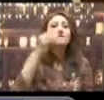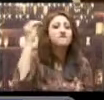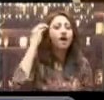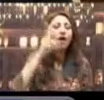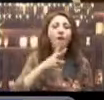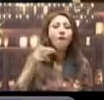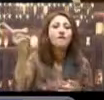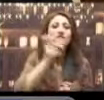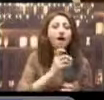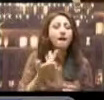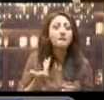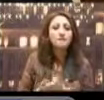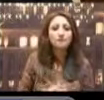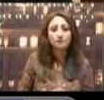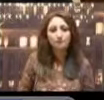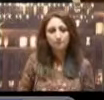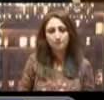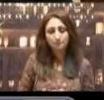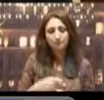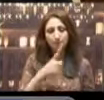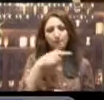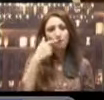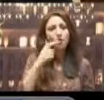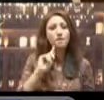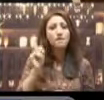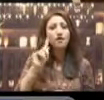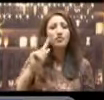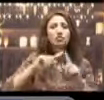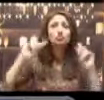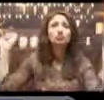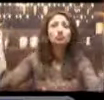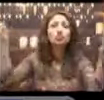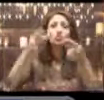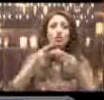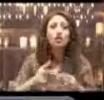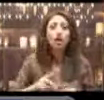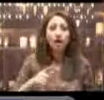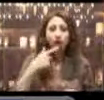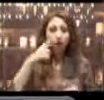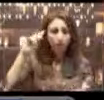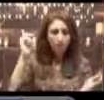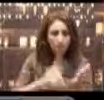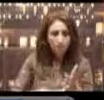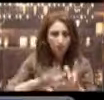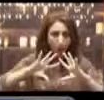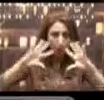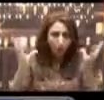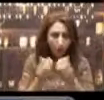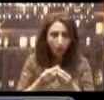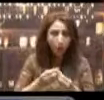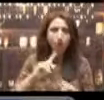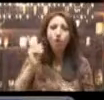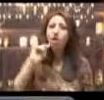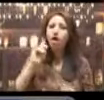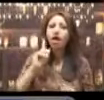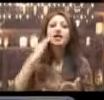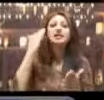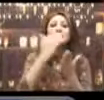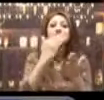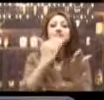وصلت له ان مفيش في الدنيا كلها حقيقه مطلقه، في حقيقه